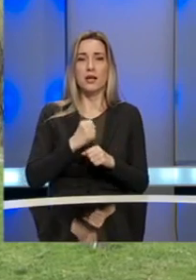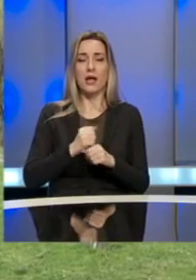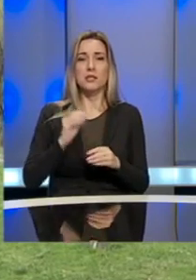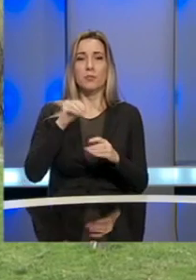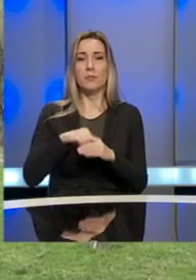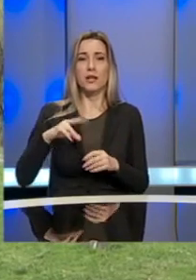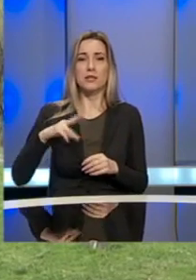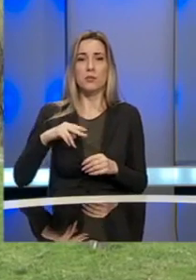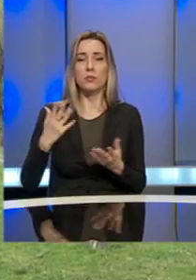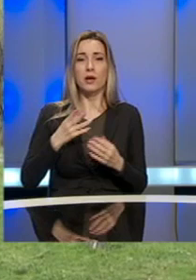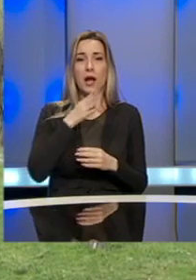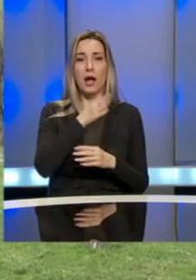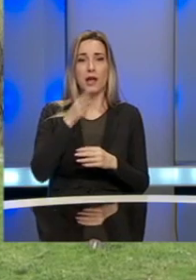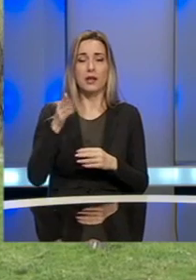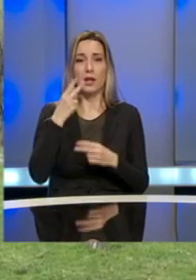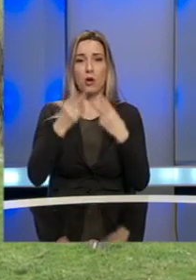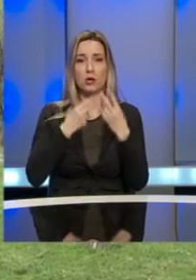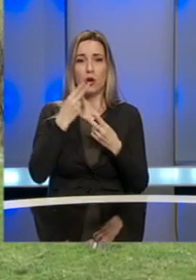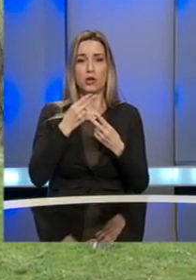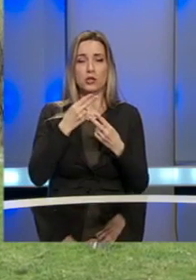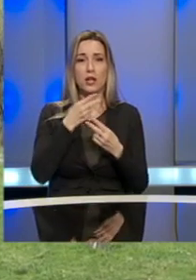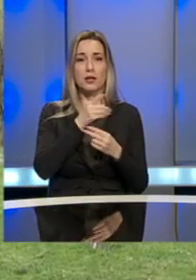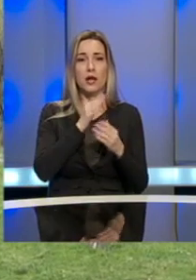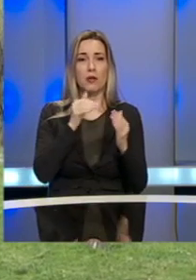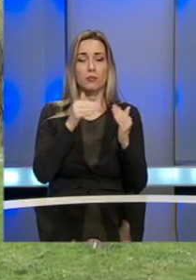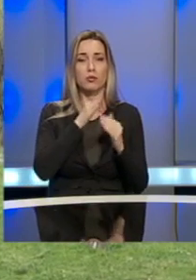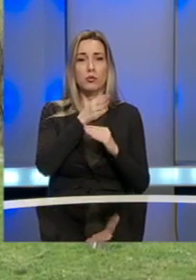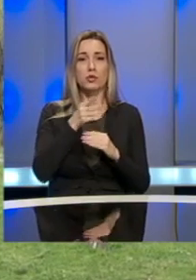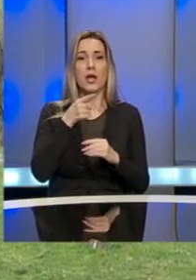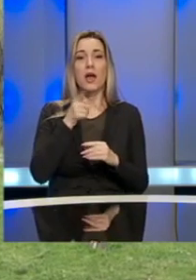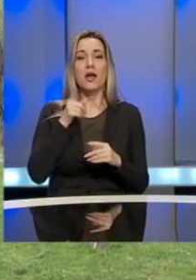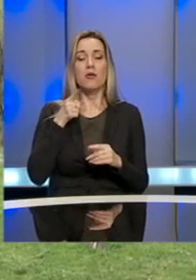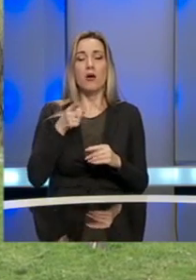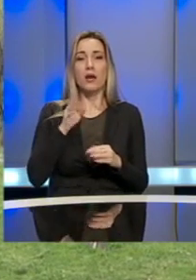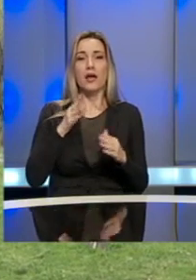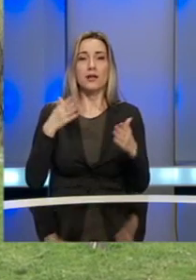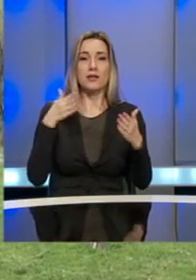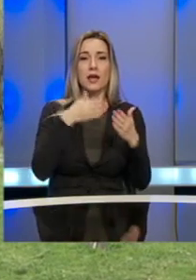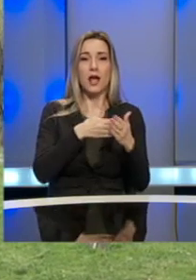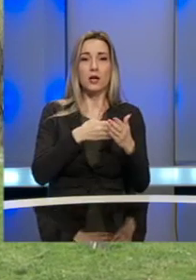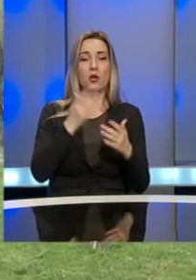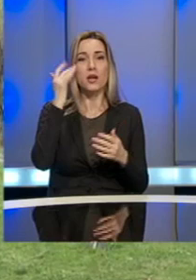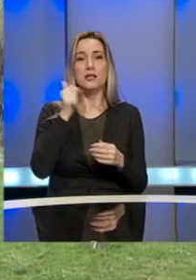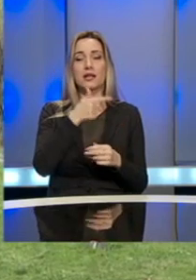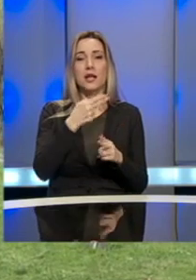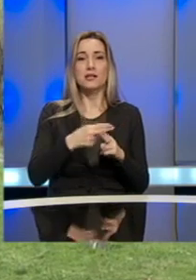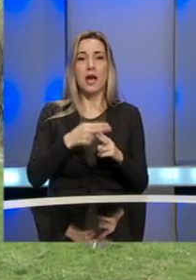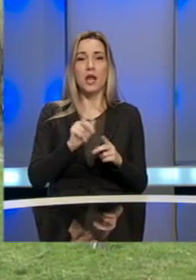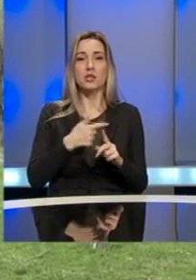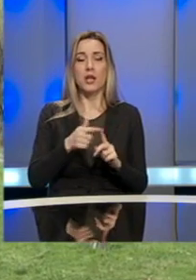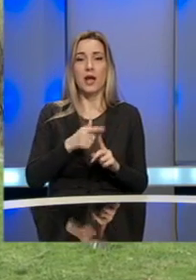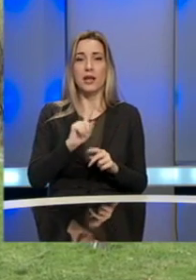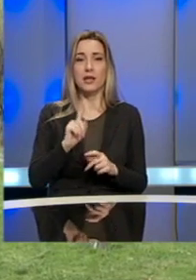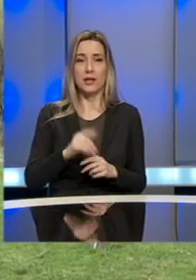idete kontrolšete ovi koji su u samoizolaciji, idete direktno na njihova vrata, vi nikada ne znate da li je ta osoba zaražena ili nije, ali do ovog